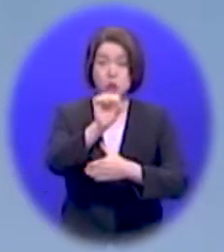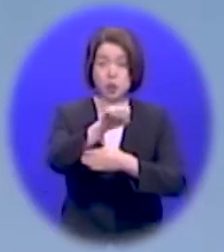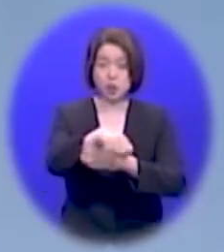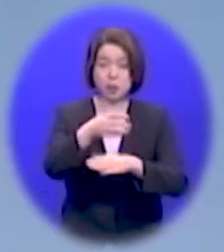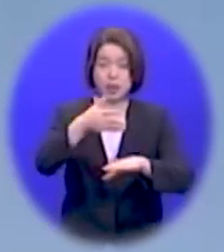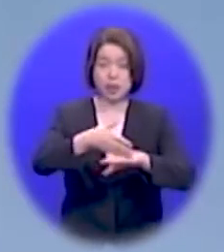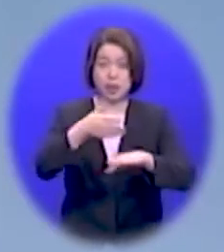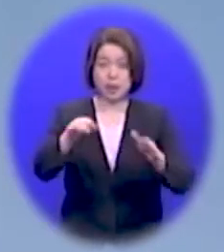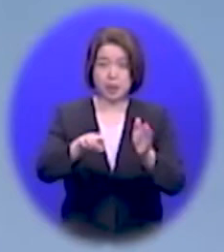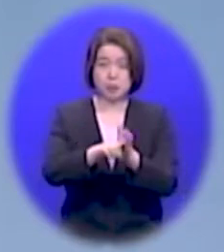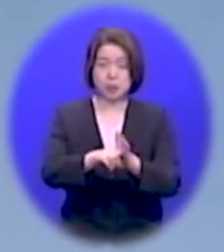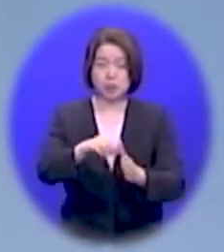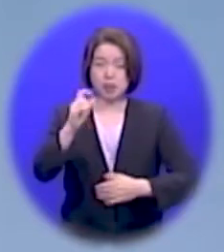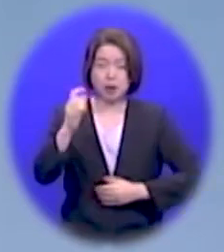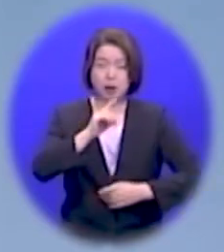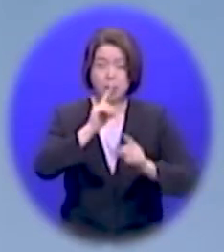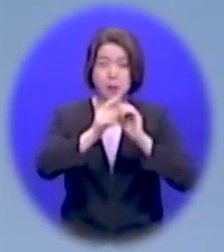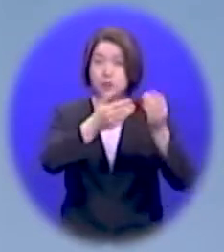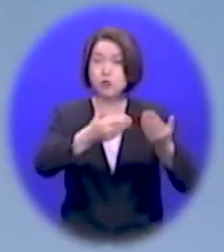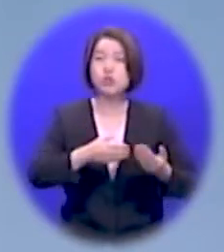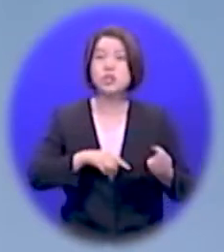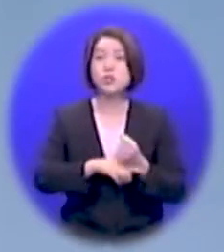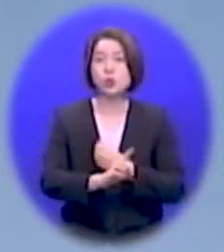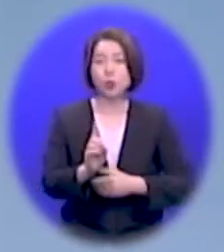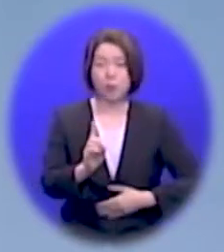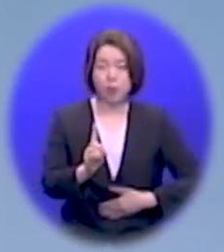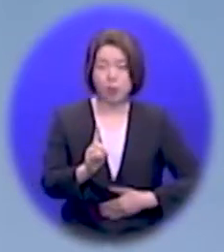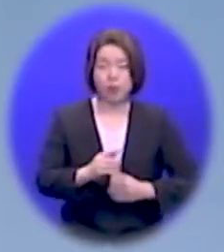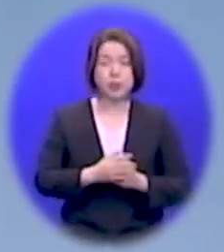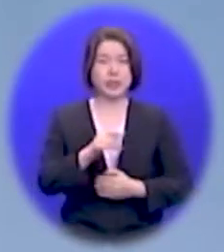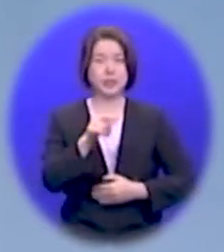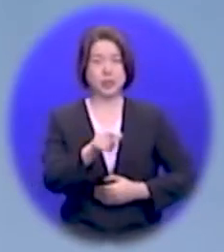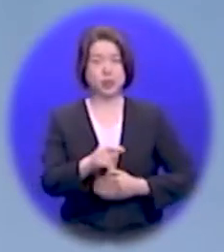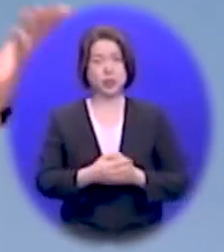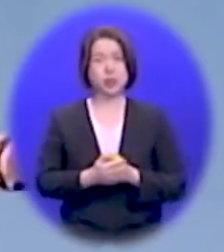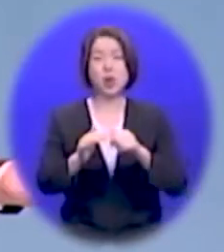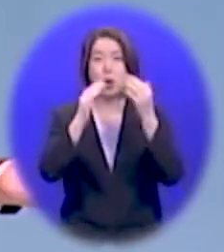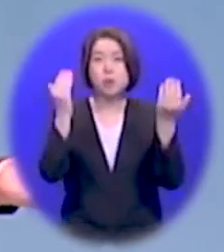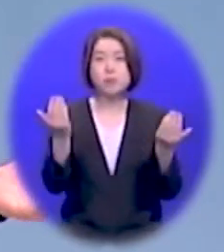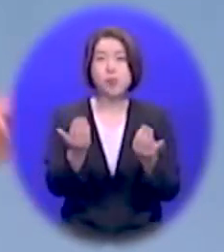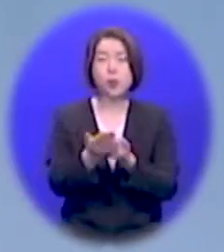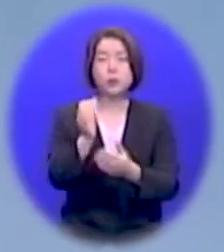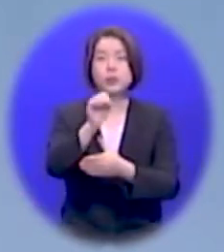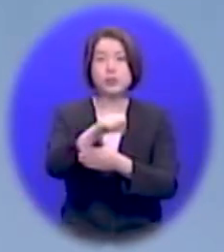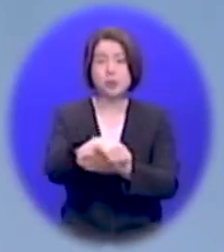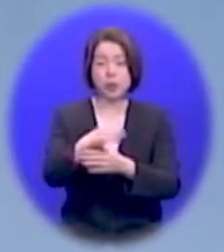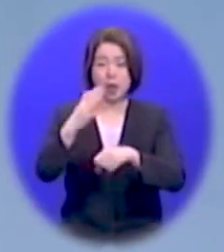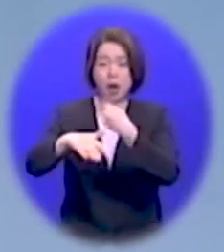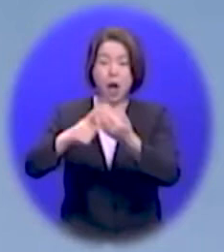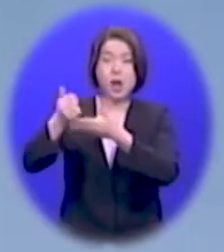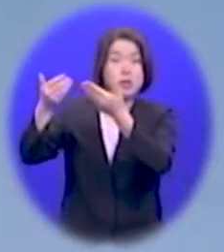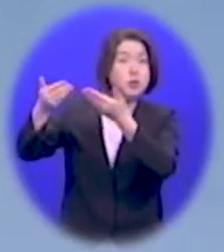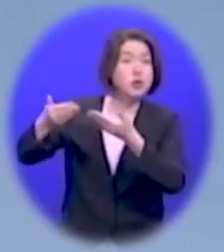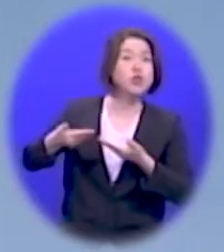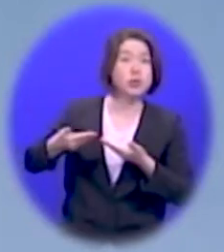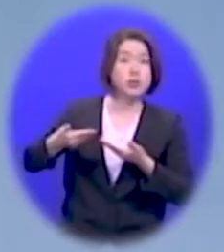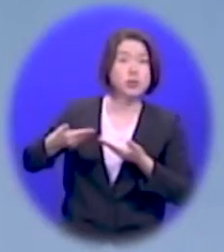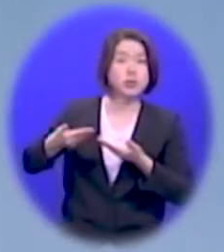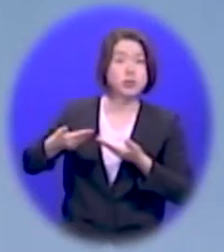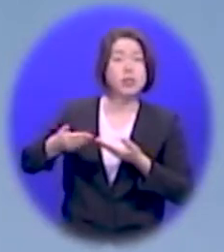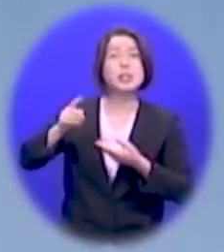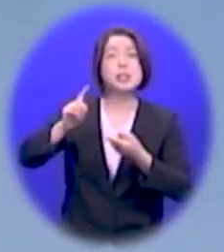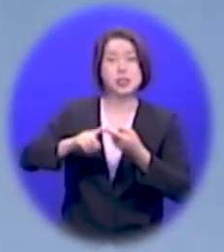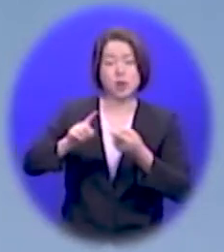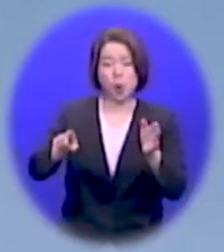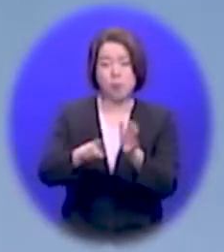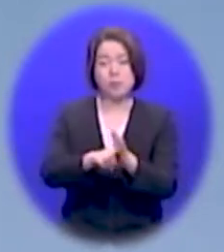신앙을 강조하신 이유는 이것이 모든 열매가 다 하나님이 주신 것입니다 라는